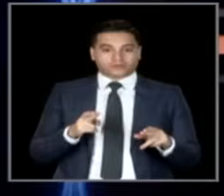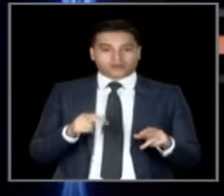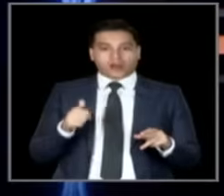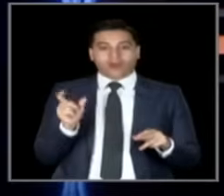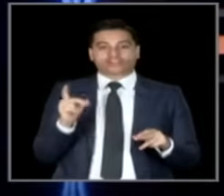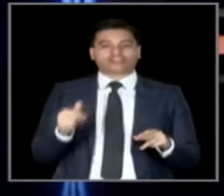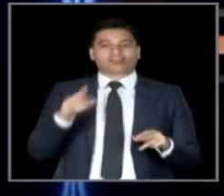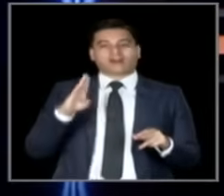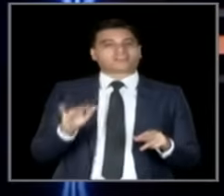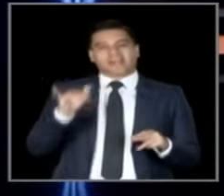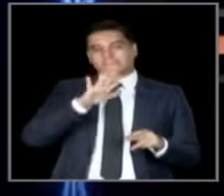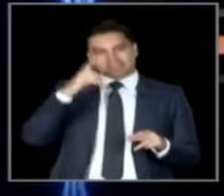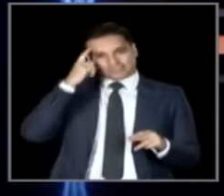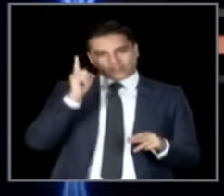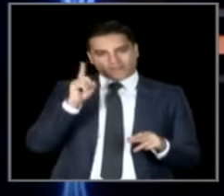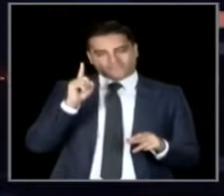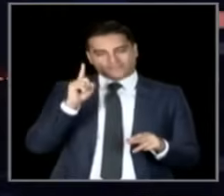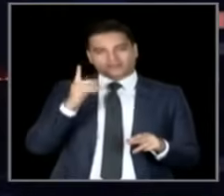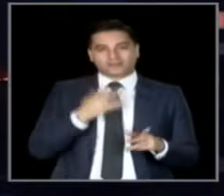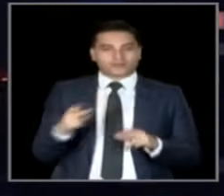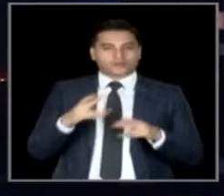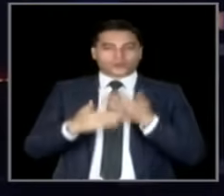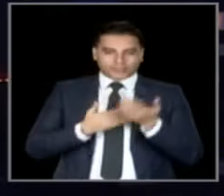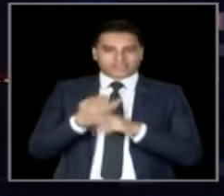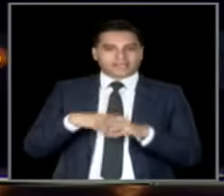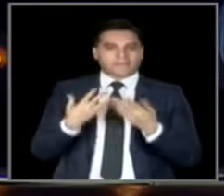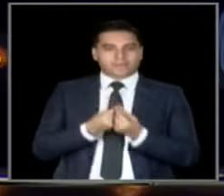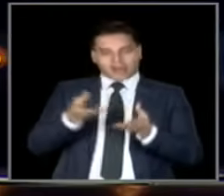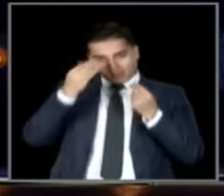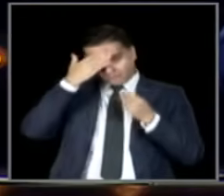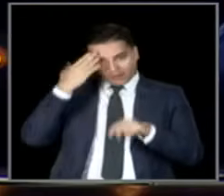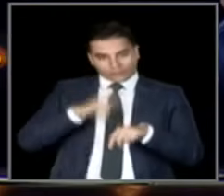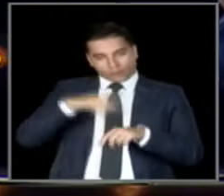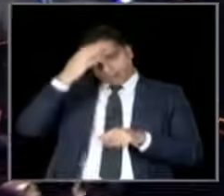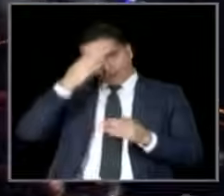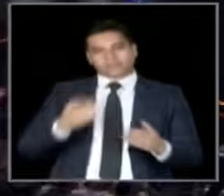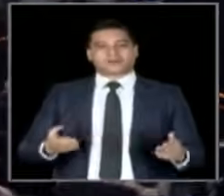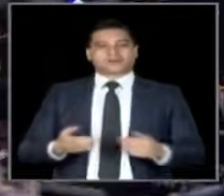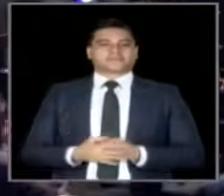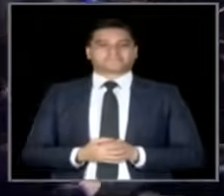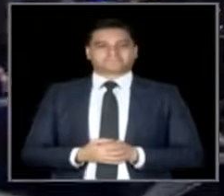أنطاكيا. هنخرج فاصل وهنرجع مرة تانية مع فقرة المعرفة والعباقرة.